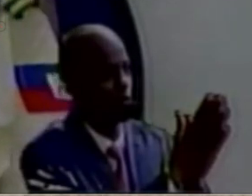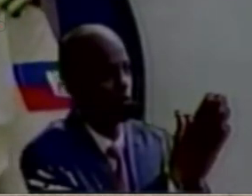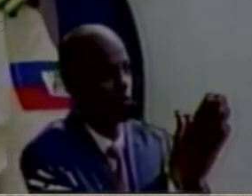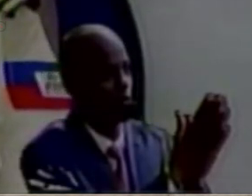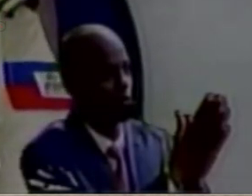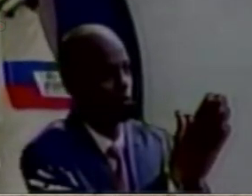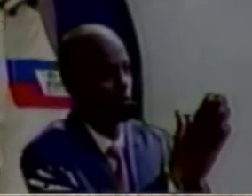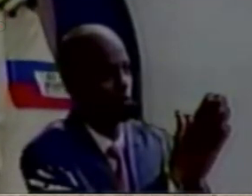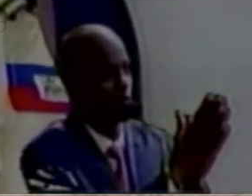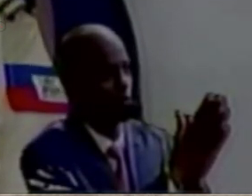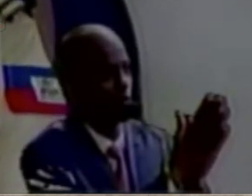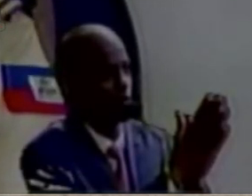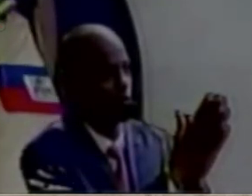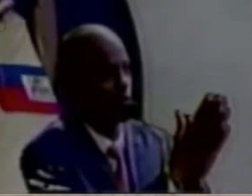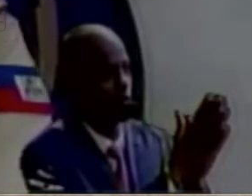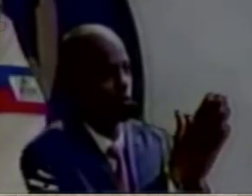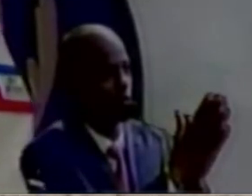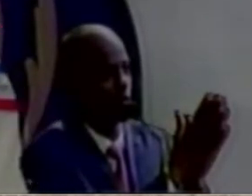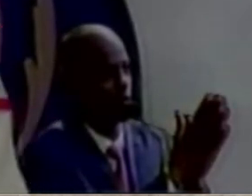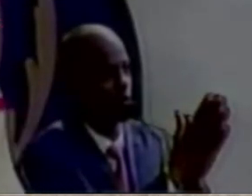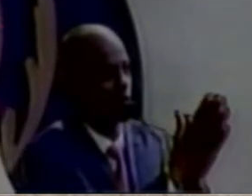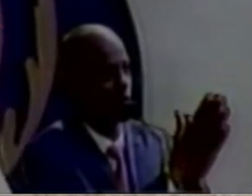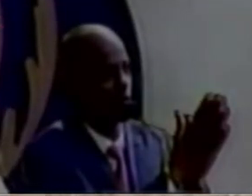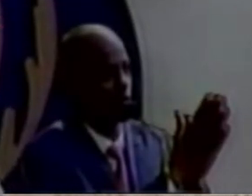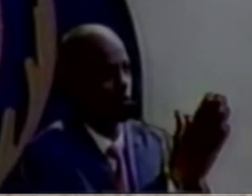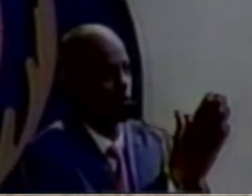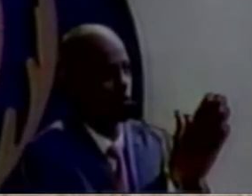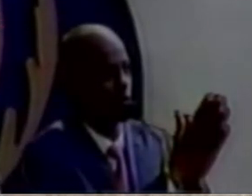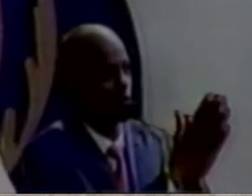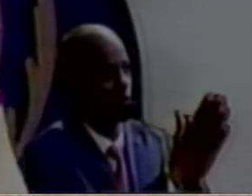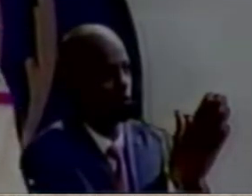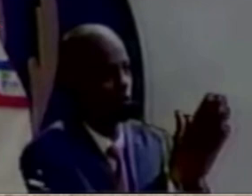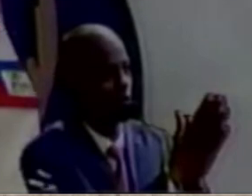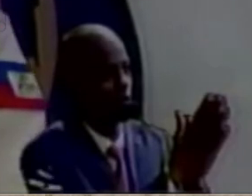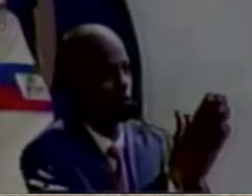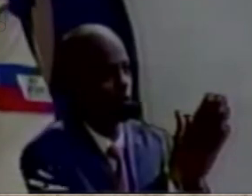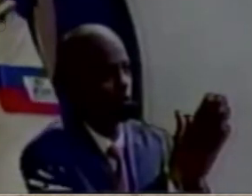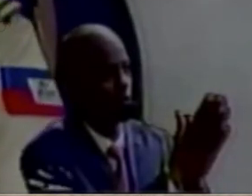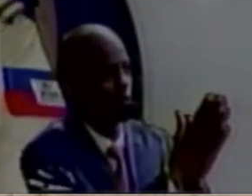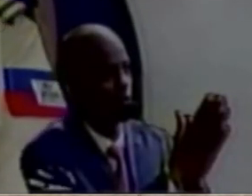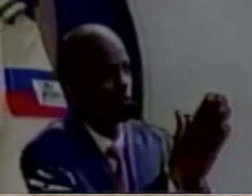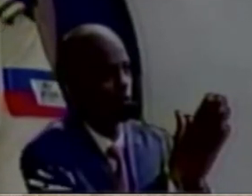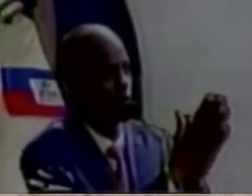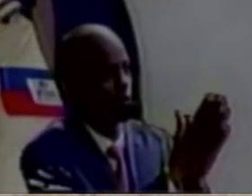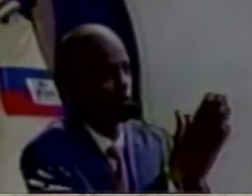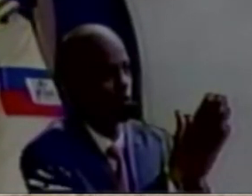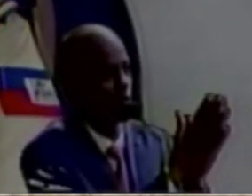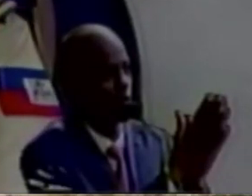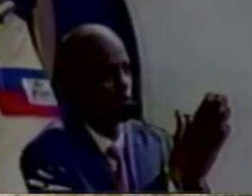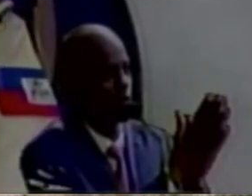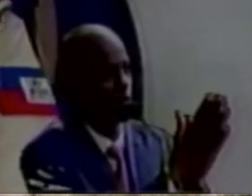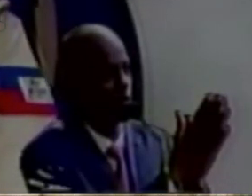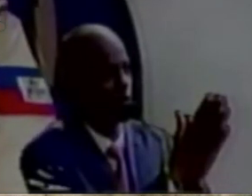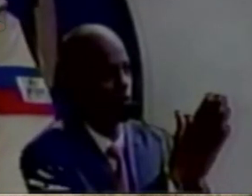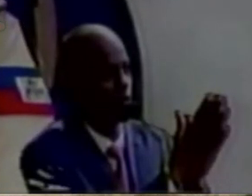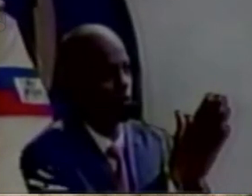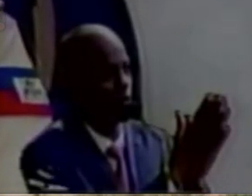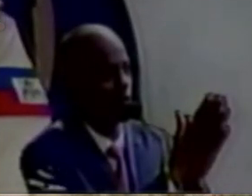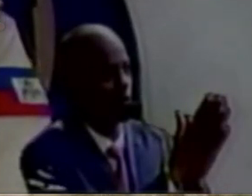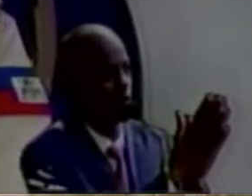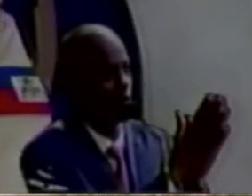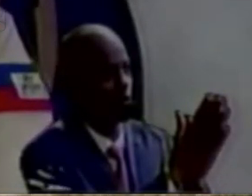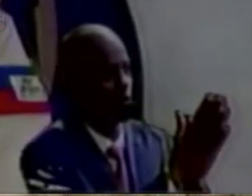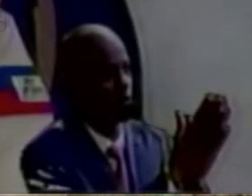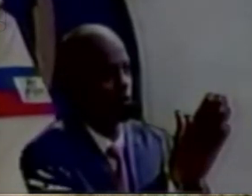sécurité, commandant PNH là, M. Léon Scholl, décide de renforcer la sécurité dans le grand sud pays là,